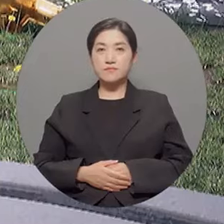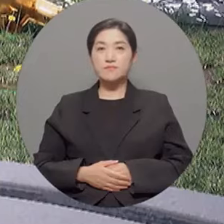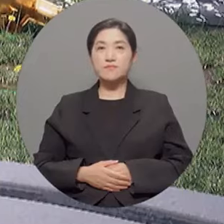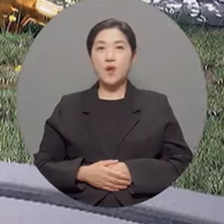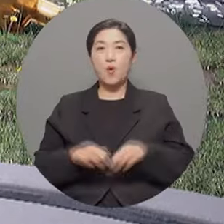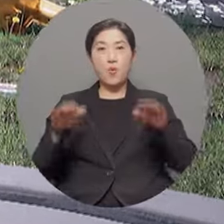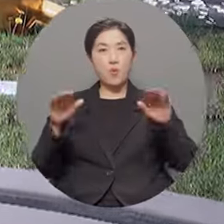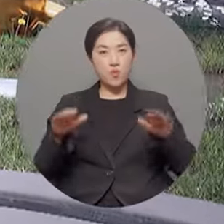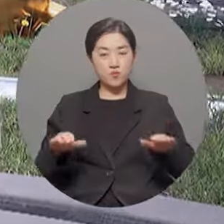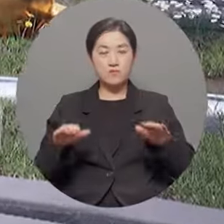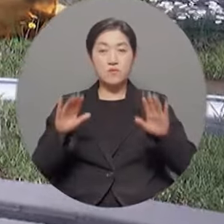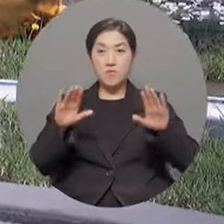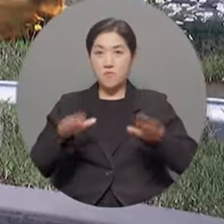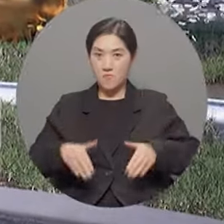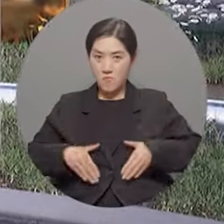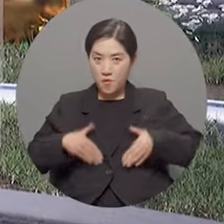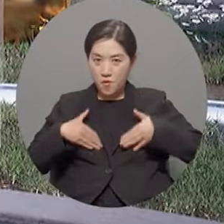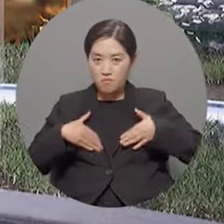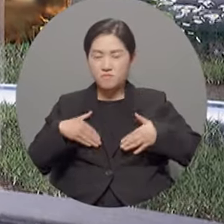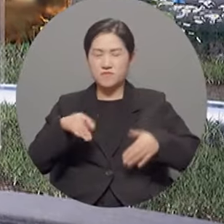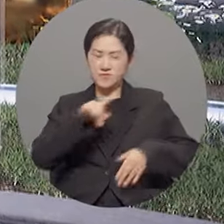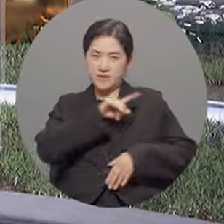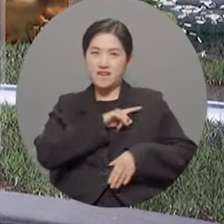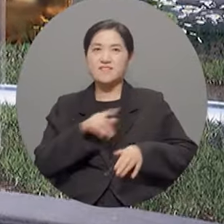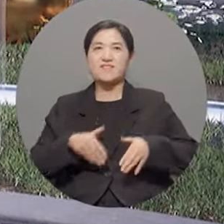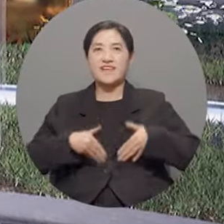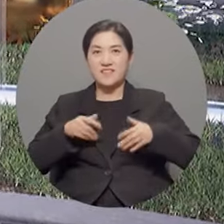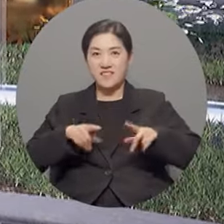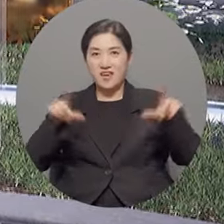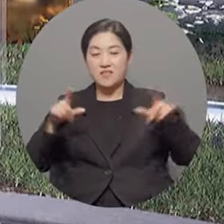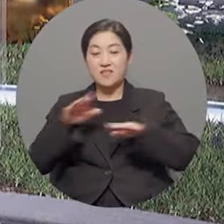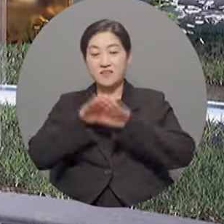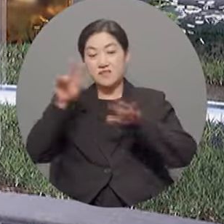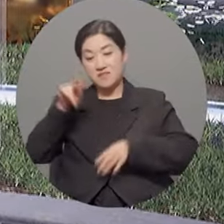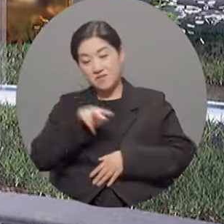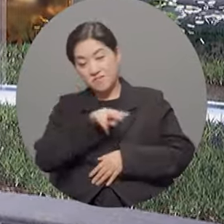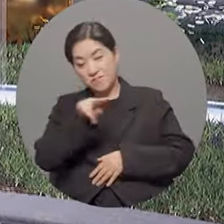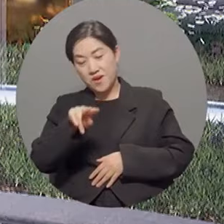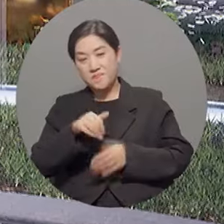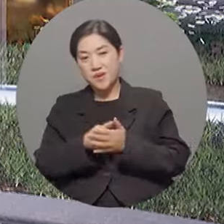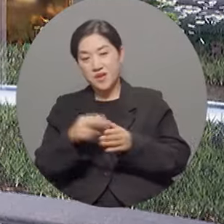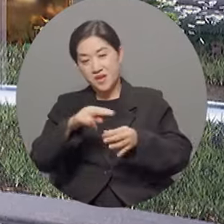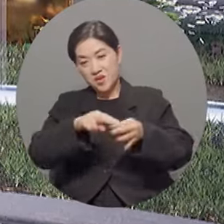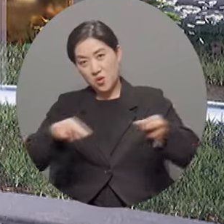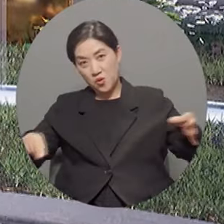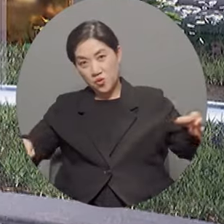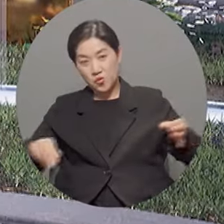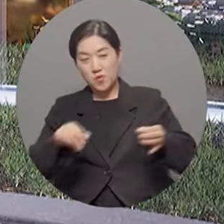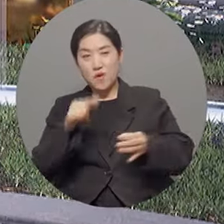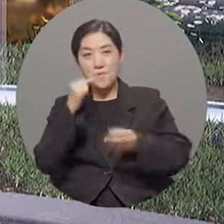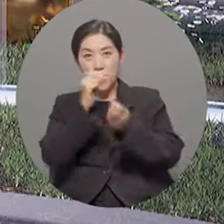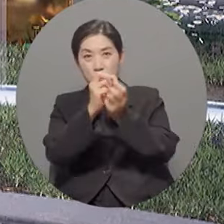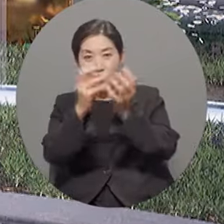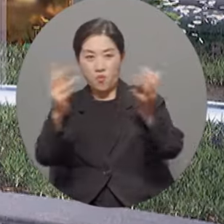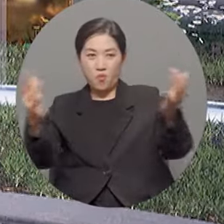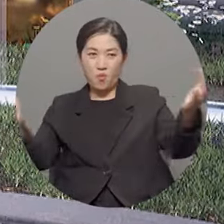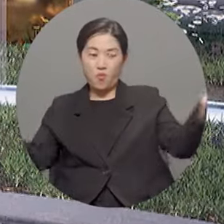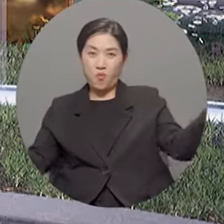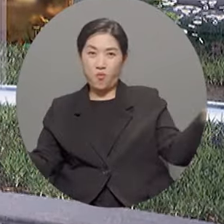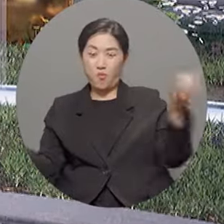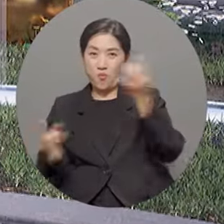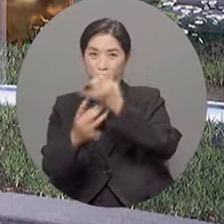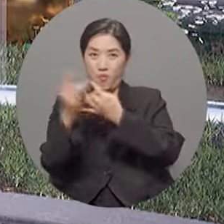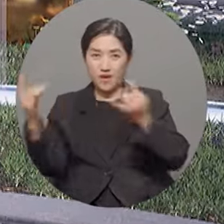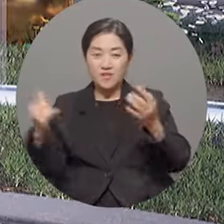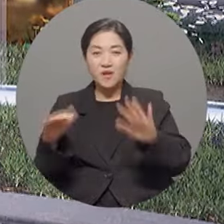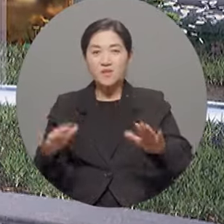네 오늘은 올봄 들어서 가장 따뜻했습니다 하늘에서 바라본 윤중로에 비어 있는 벚꽃들도 한층 더 화사해 졌는데요